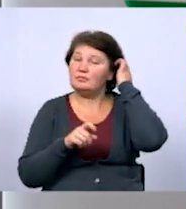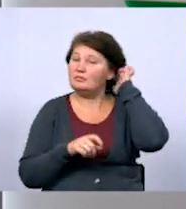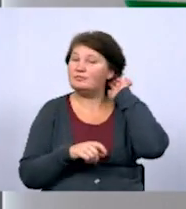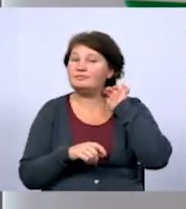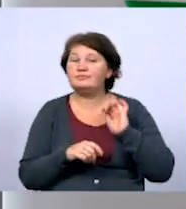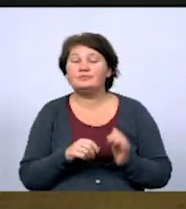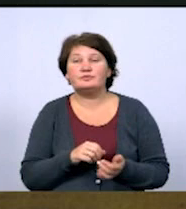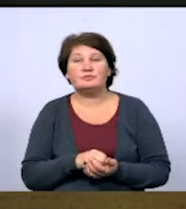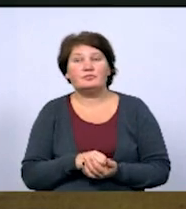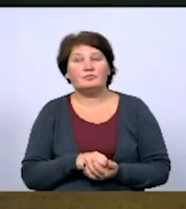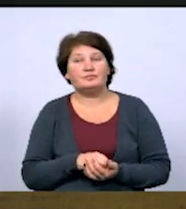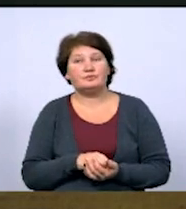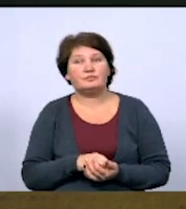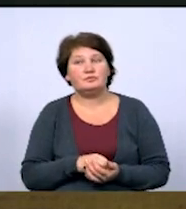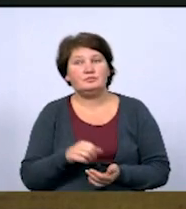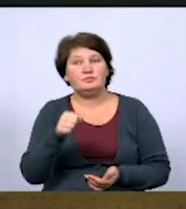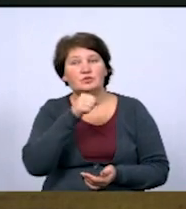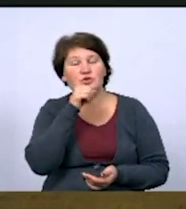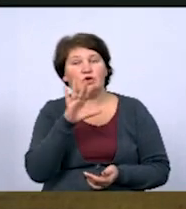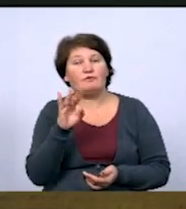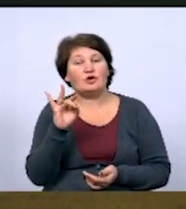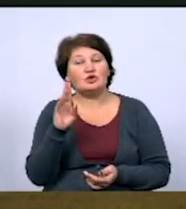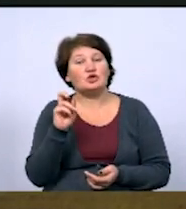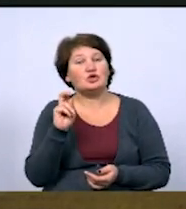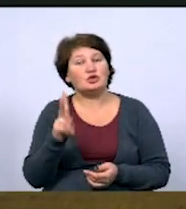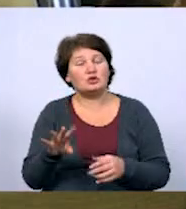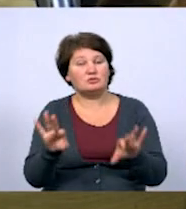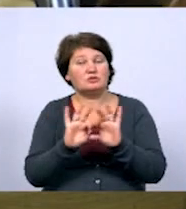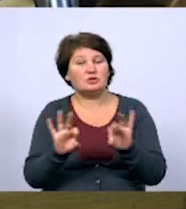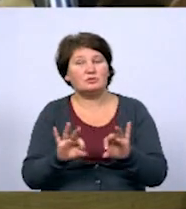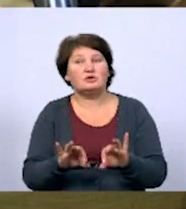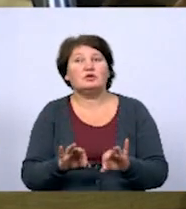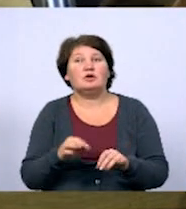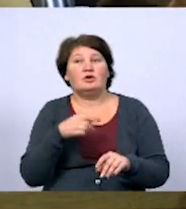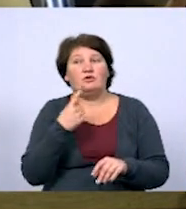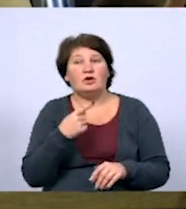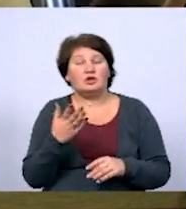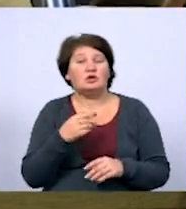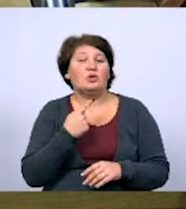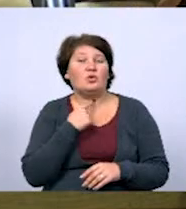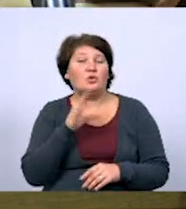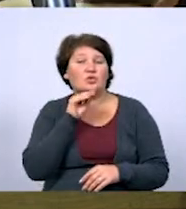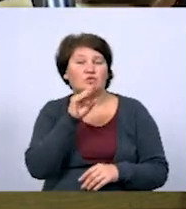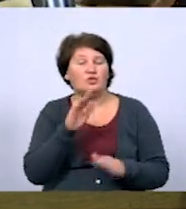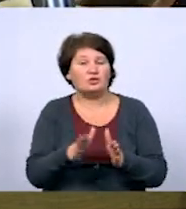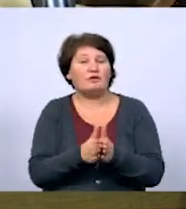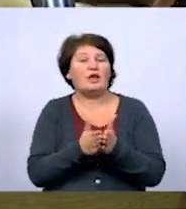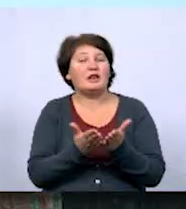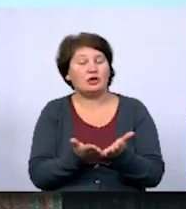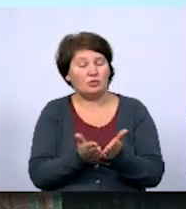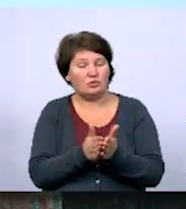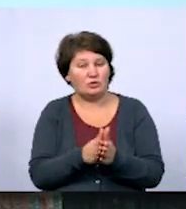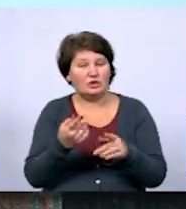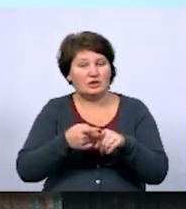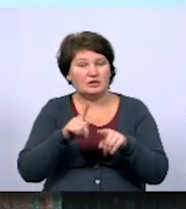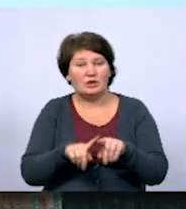Клим. «Дідо Іванчик» – автобіографічна розповідь, говорить Василь Зеленчук, який озвучив аудіокнигу. За його словами, цей твір